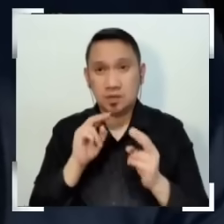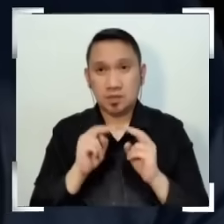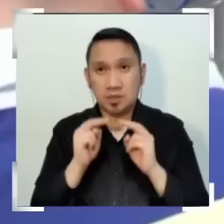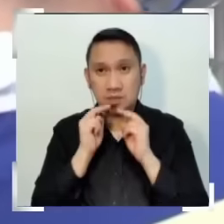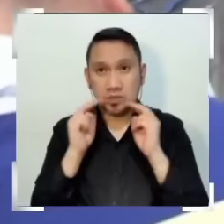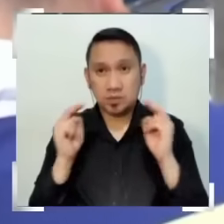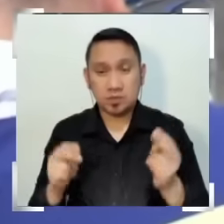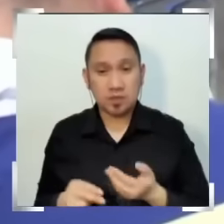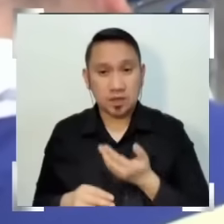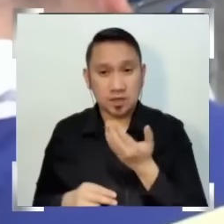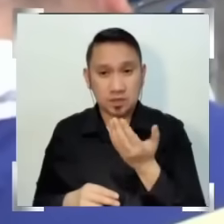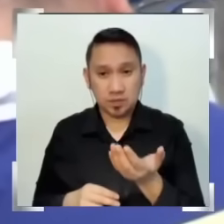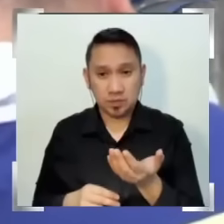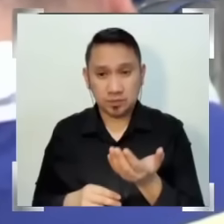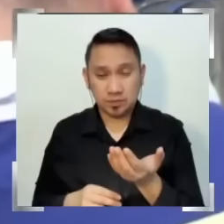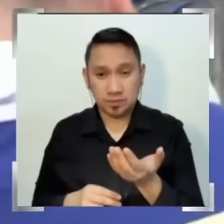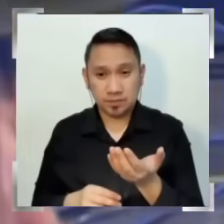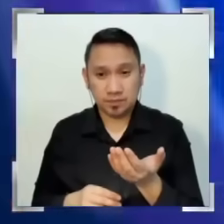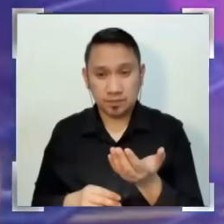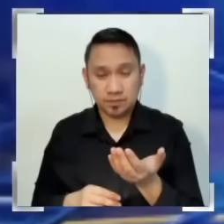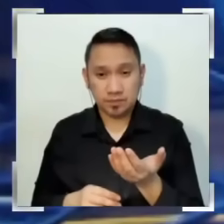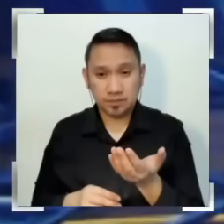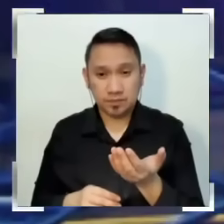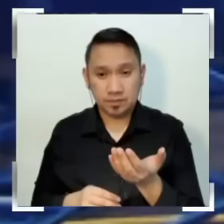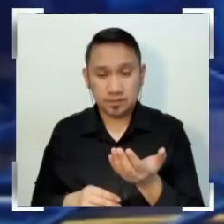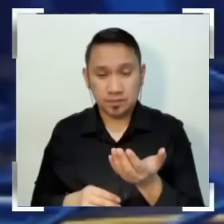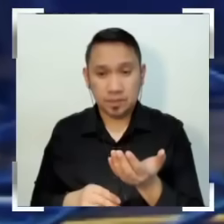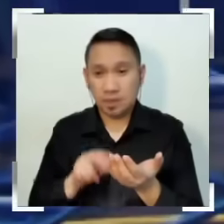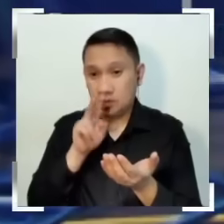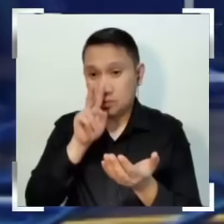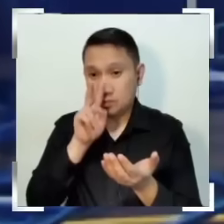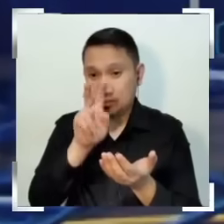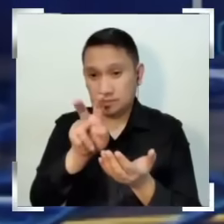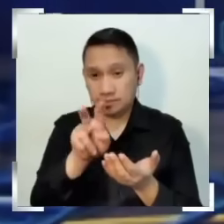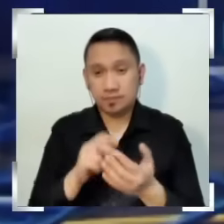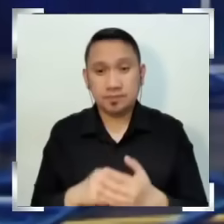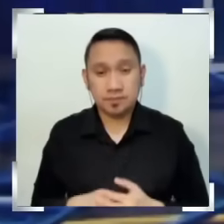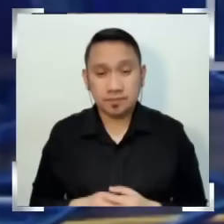Veneracion. Ako si Sandra Aguinaldo. Kami ang inyong saksi.